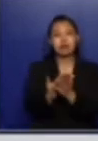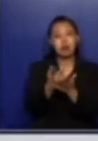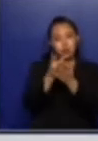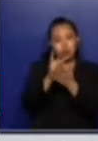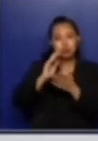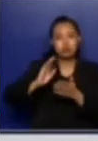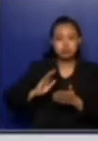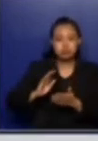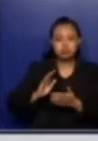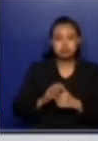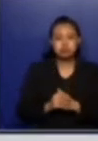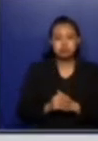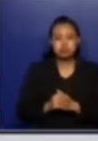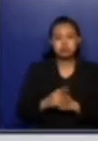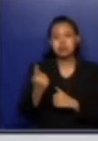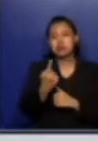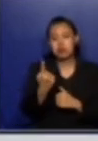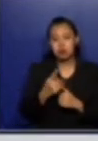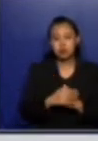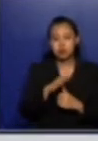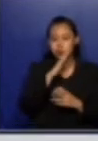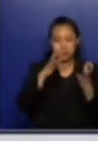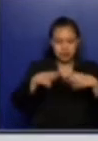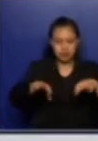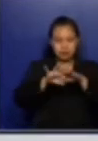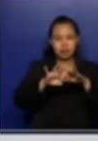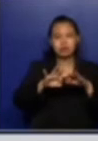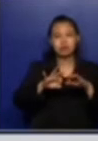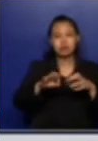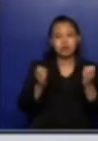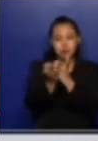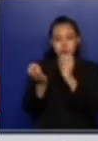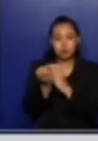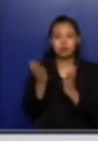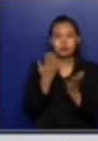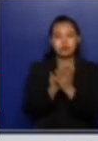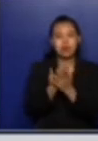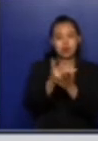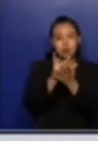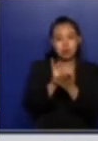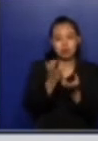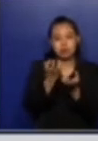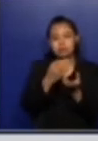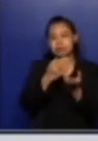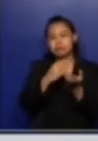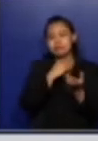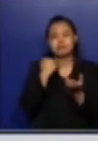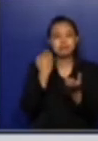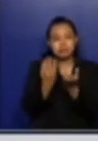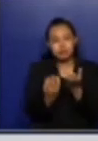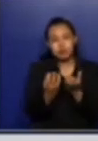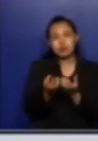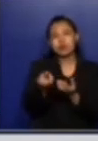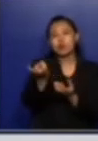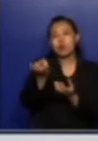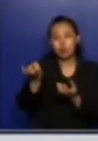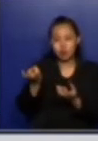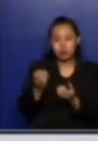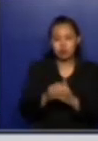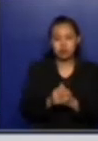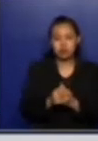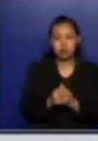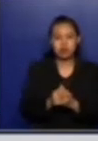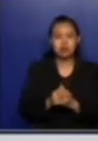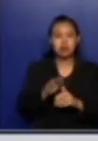ตุฉุกเฉินหรือว่ามีเหตุจำเป็นก็แต่ละปีก็เป็นงบขาดดุลบ้างแต่ถ้าโดยปกตินะครับก็จะเป็นงบสมดุล